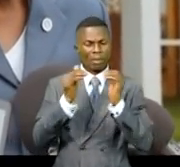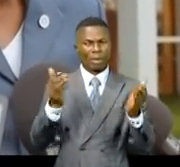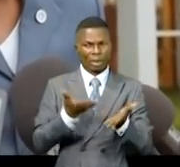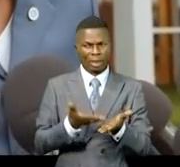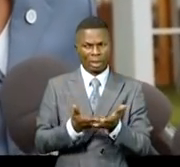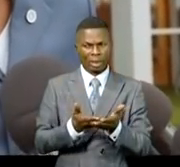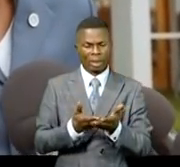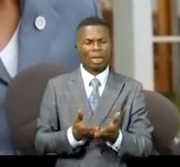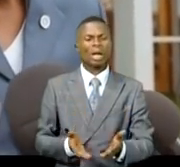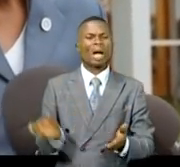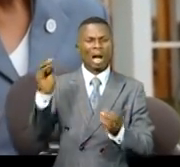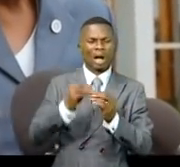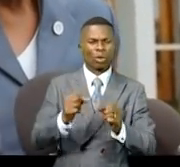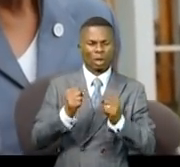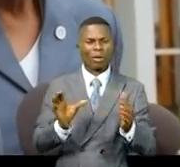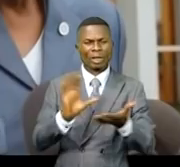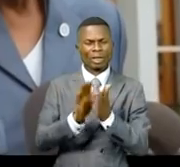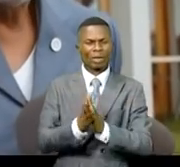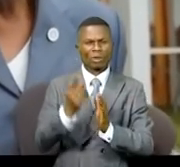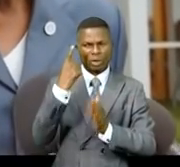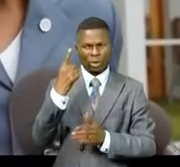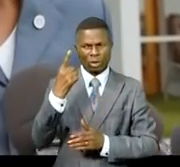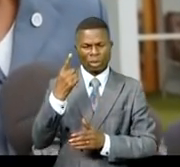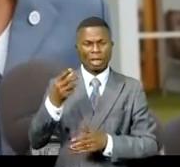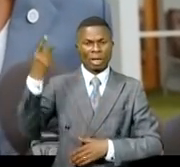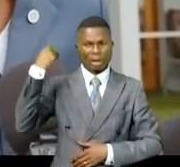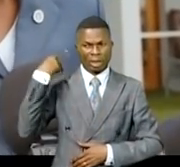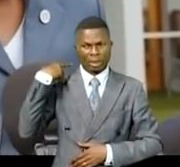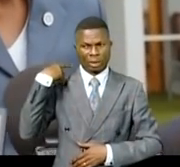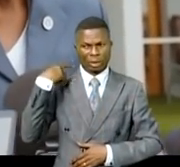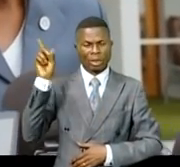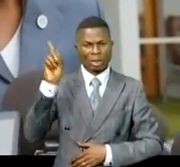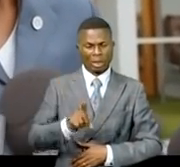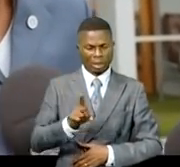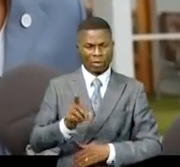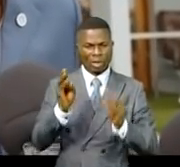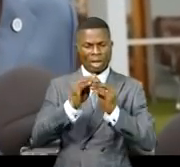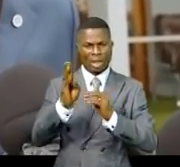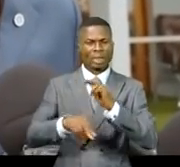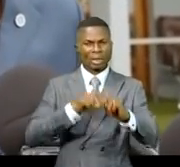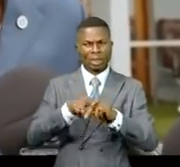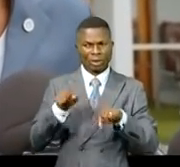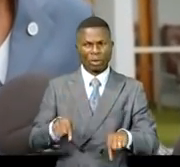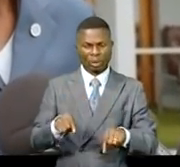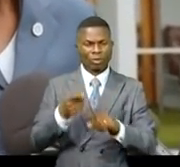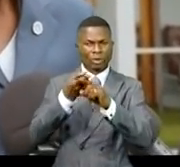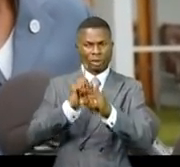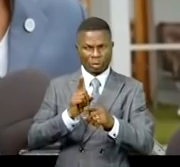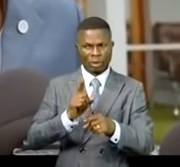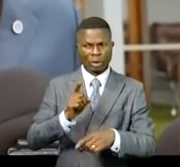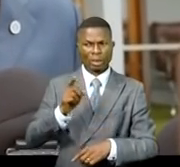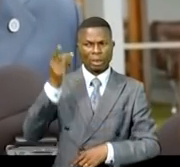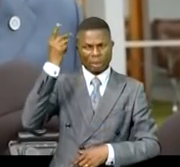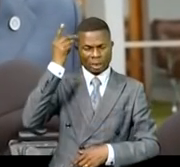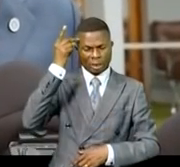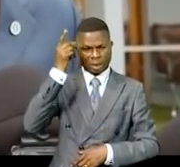faut consolider. Et les députés qui sont venus au nom de l'Assemblée nationale, qui sont venus au nom